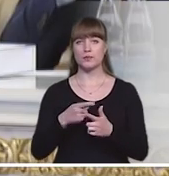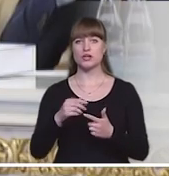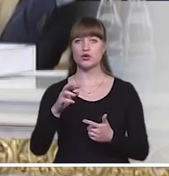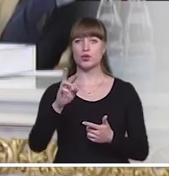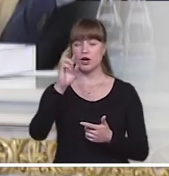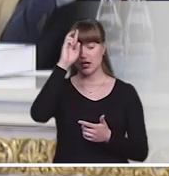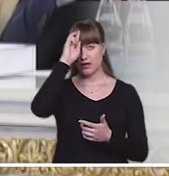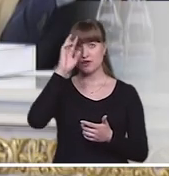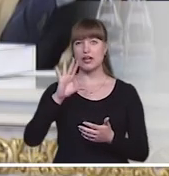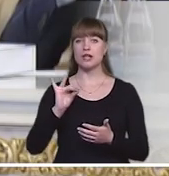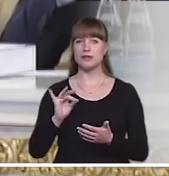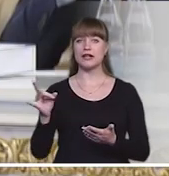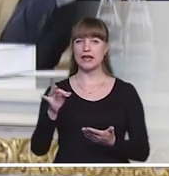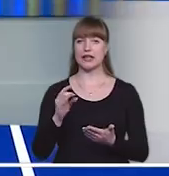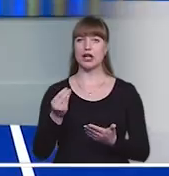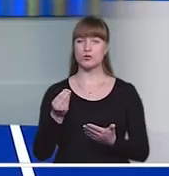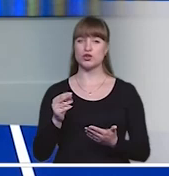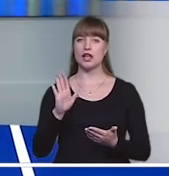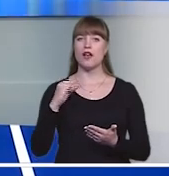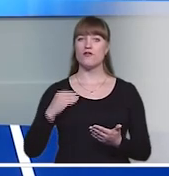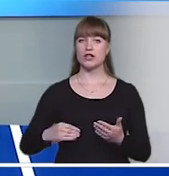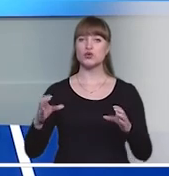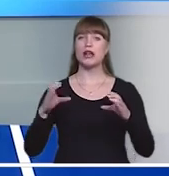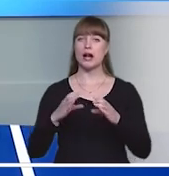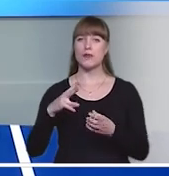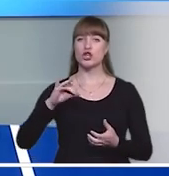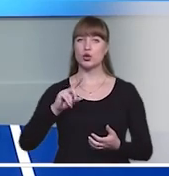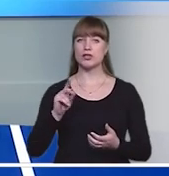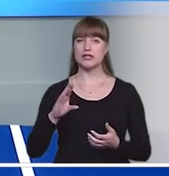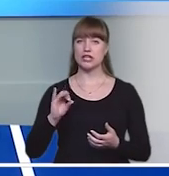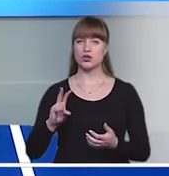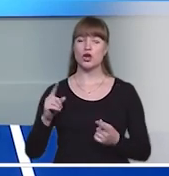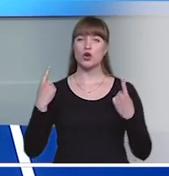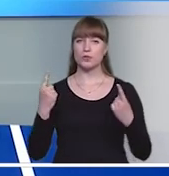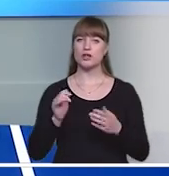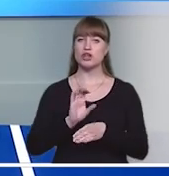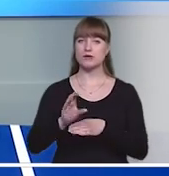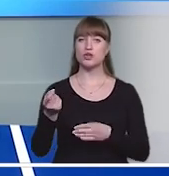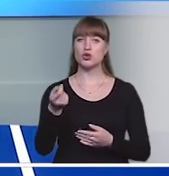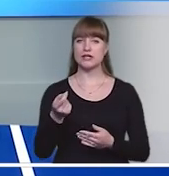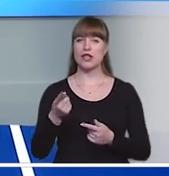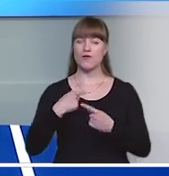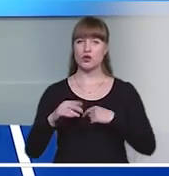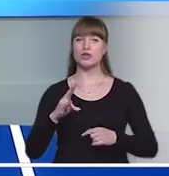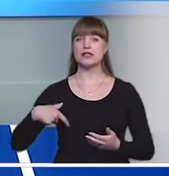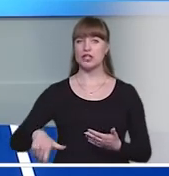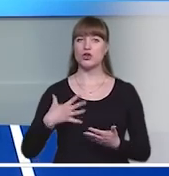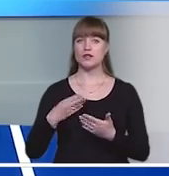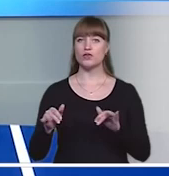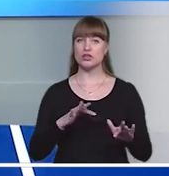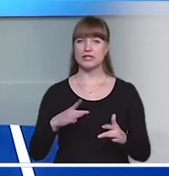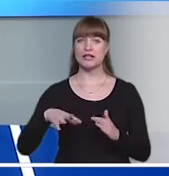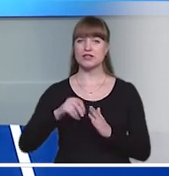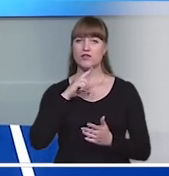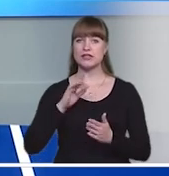и региональным бюджетами. Французская компания «Луис Дрейфус», крупнейший экспортер зерна, вернулась на Дон. Свою